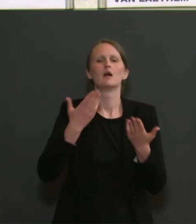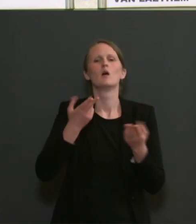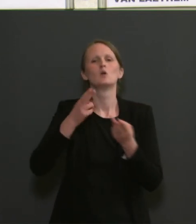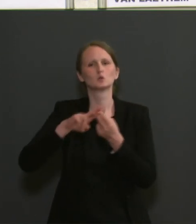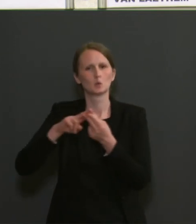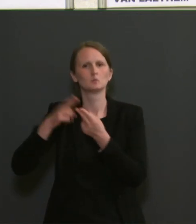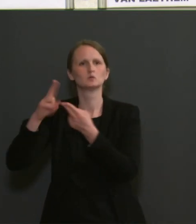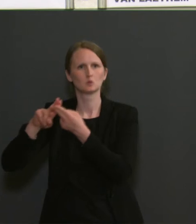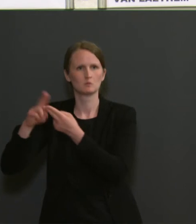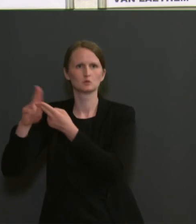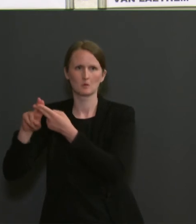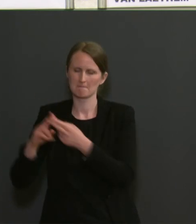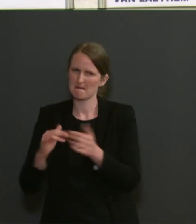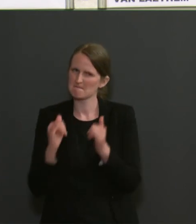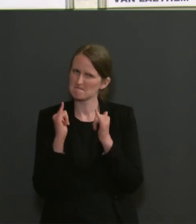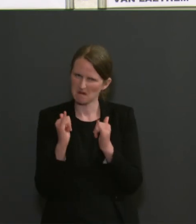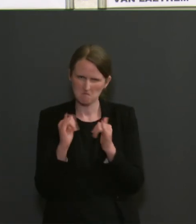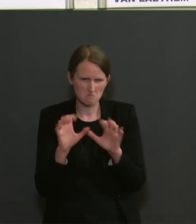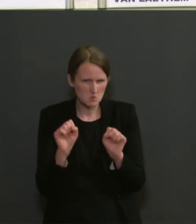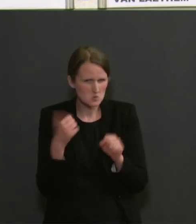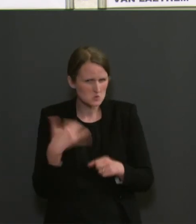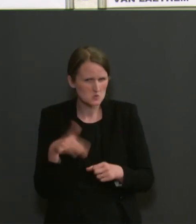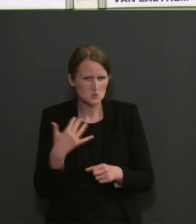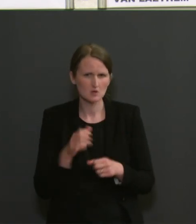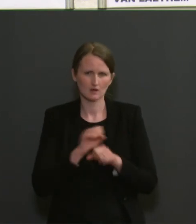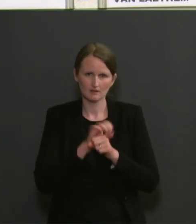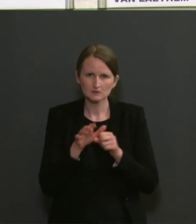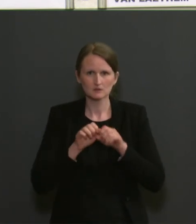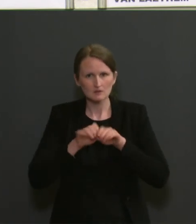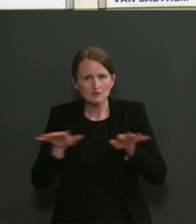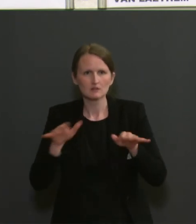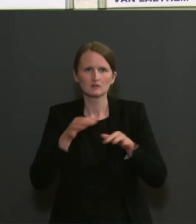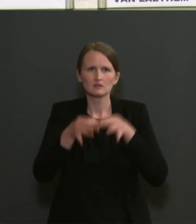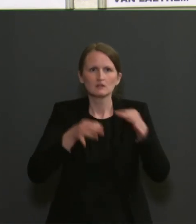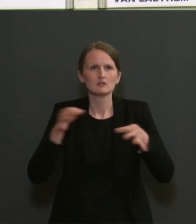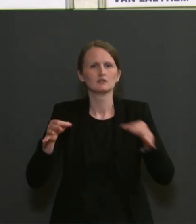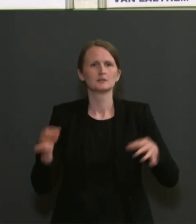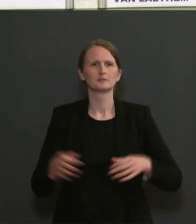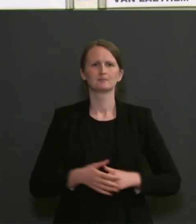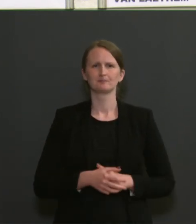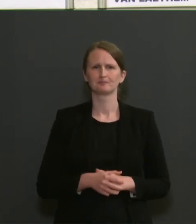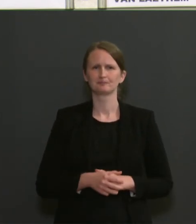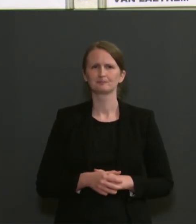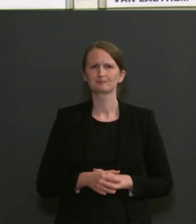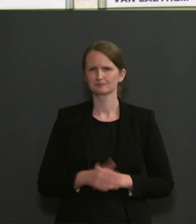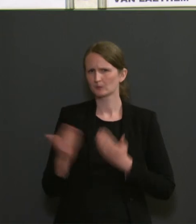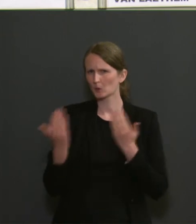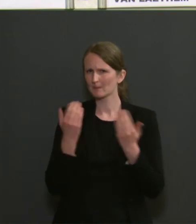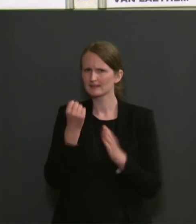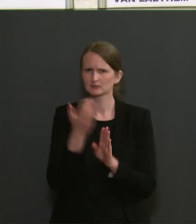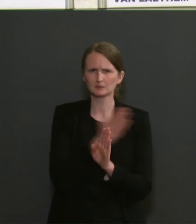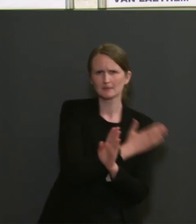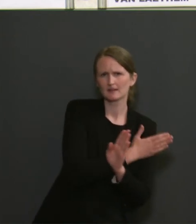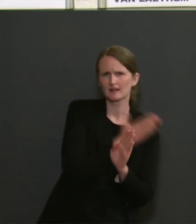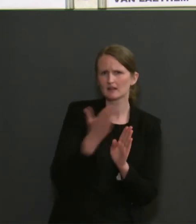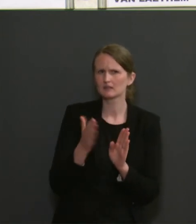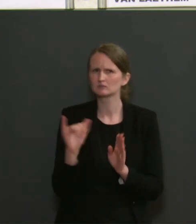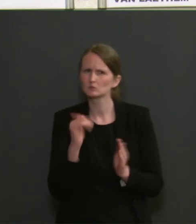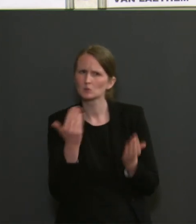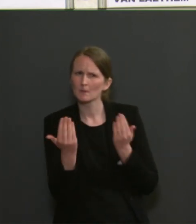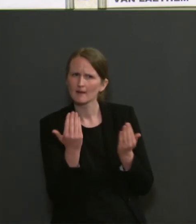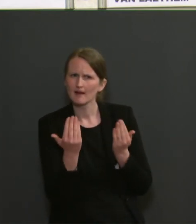cas. Actuellement, si on compare les chiffres par rapport à la semaine qui a précédé, nous avons